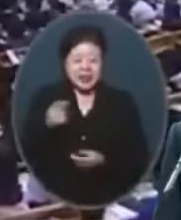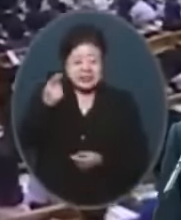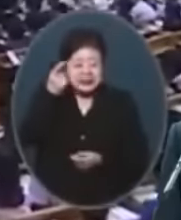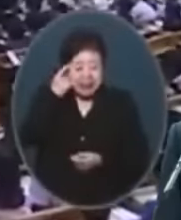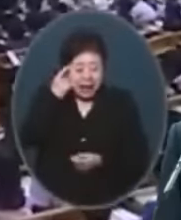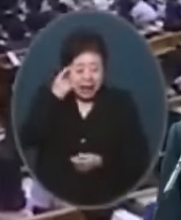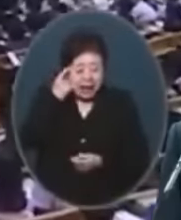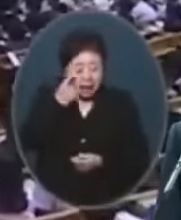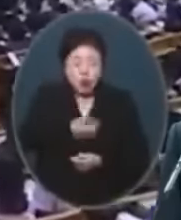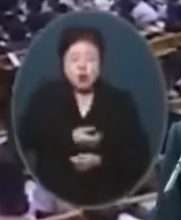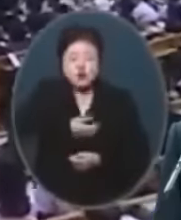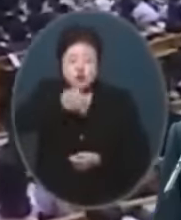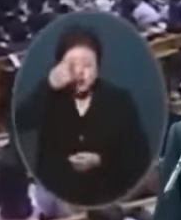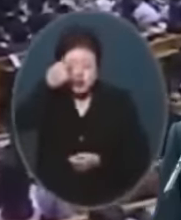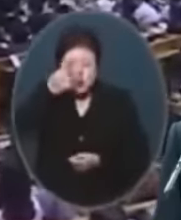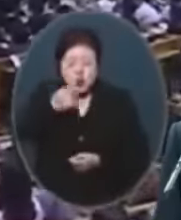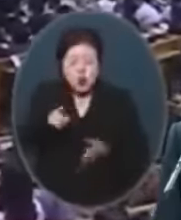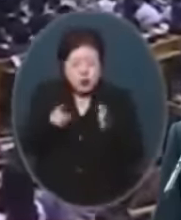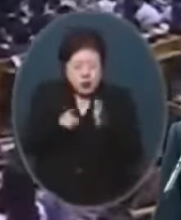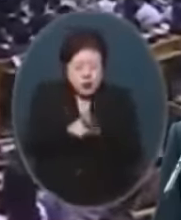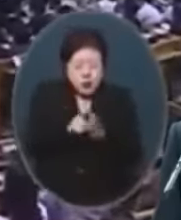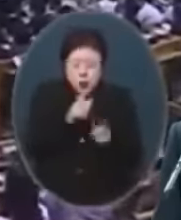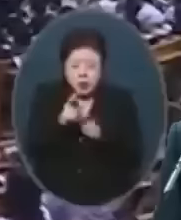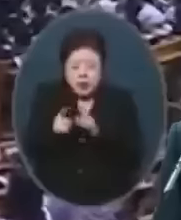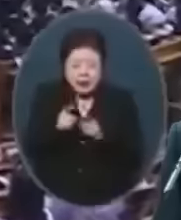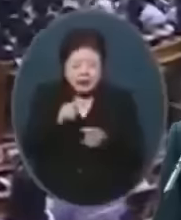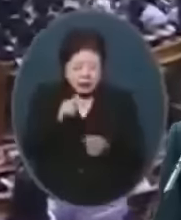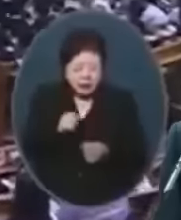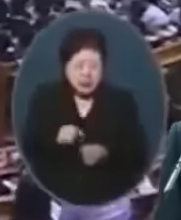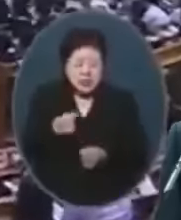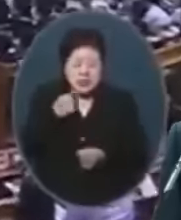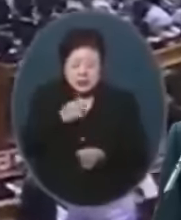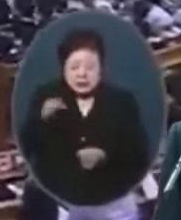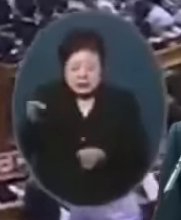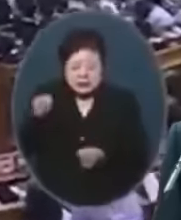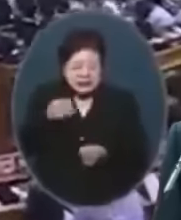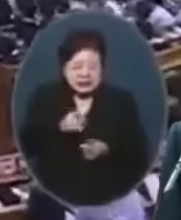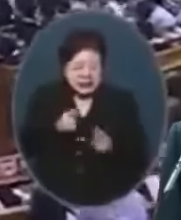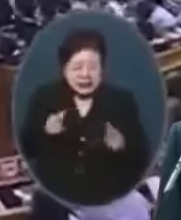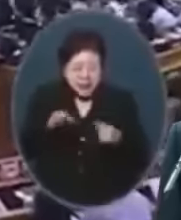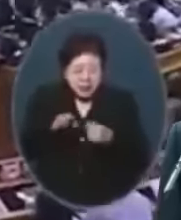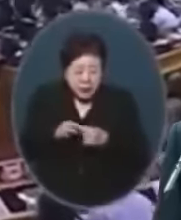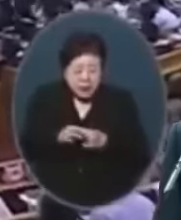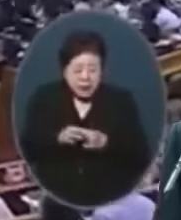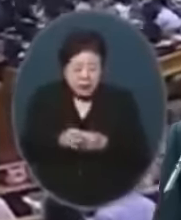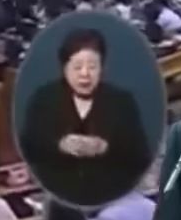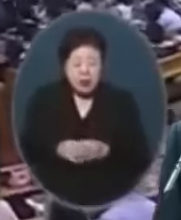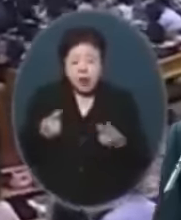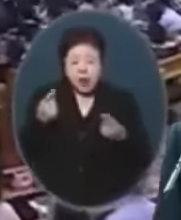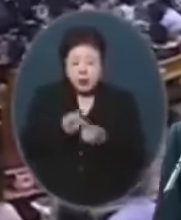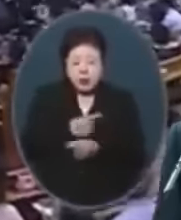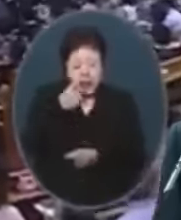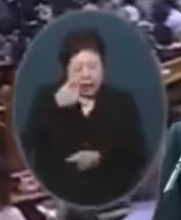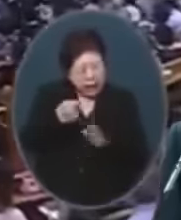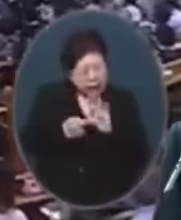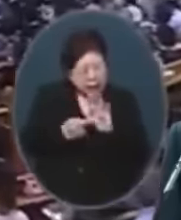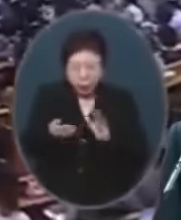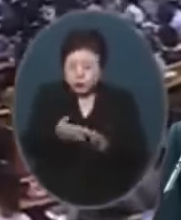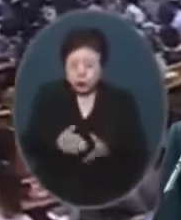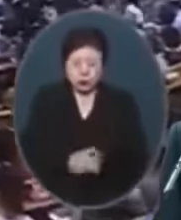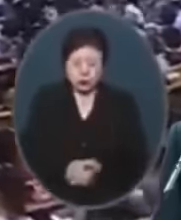생각하고 꿈꾸고 믿고 말한 것을 입으로 시인하지 않으면 아무 변화도 일어나지 않습니다.